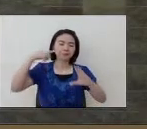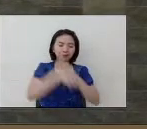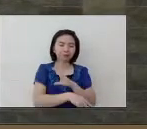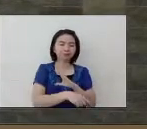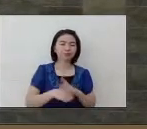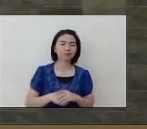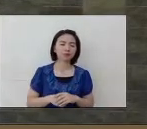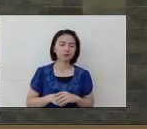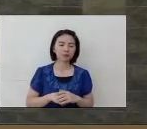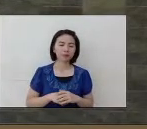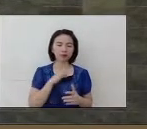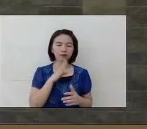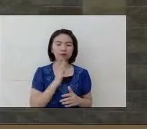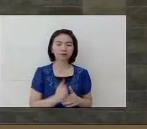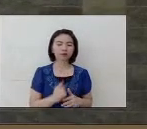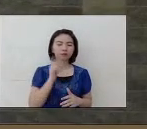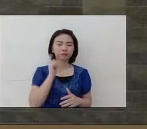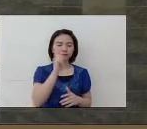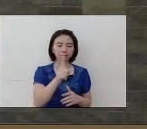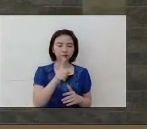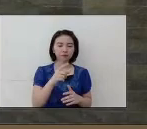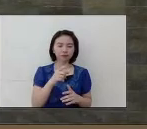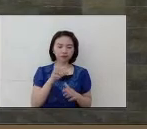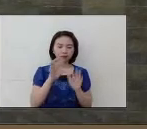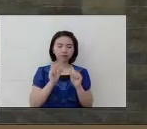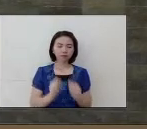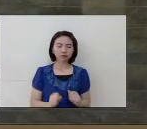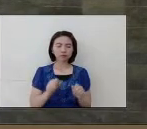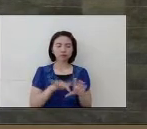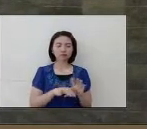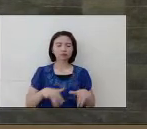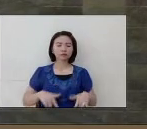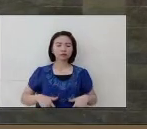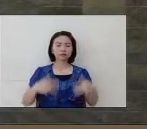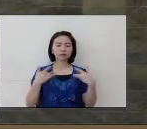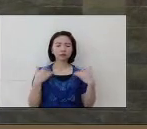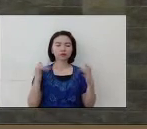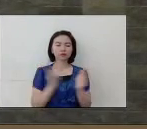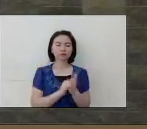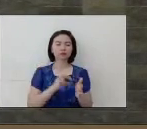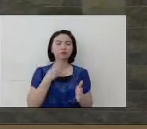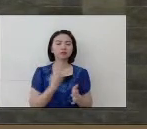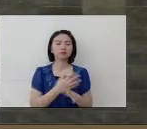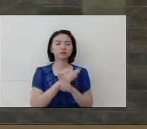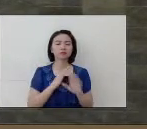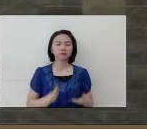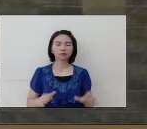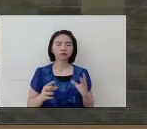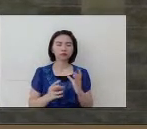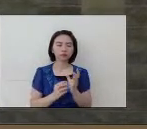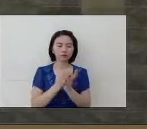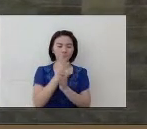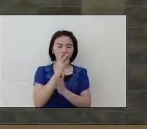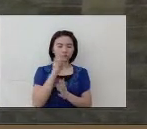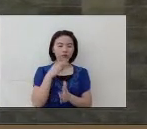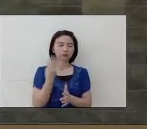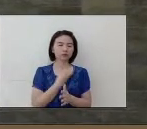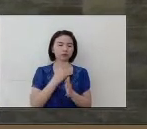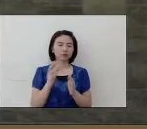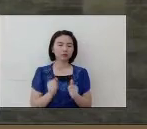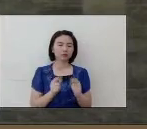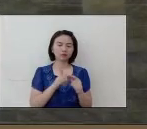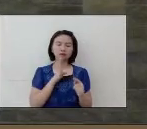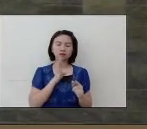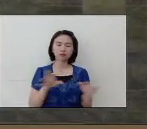isang kalagayan na hindi na po kami lumalago. We want to be just like the Apostle Paul, O God.